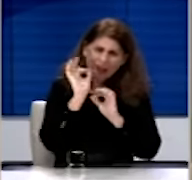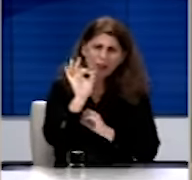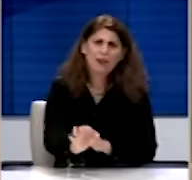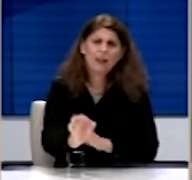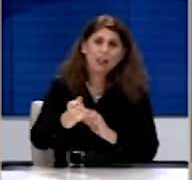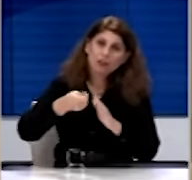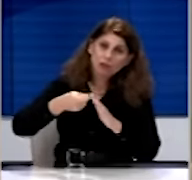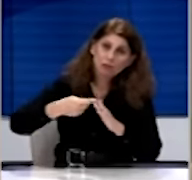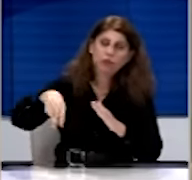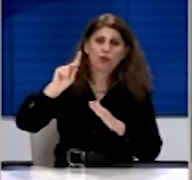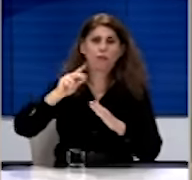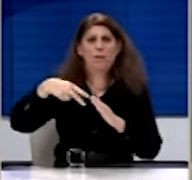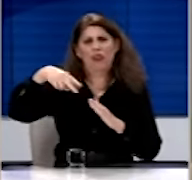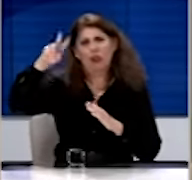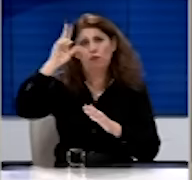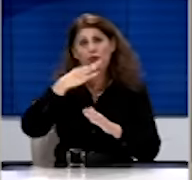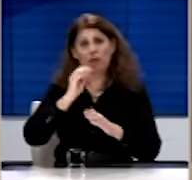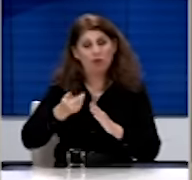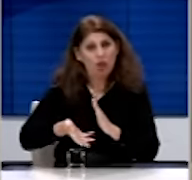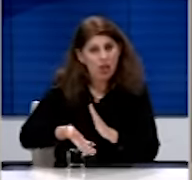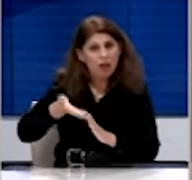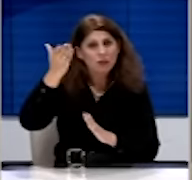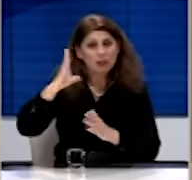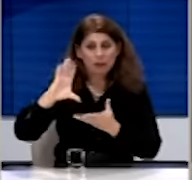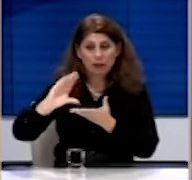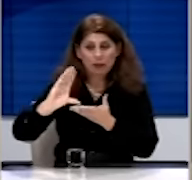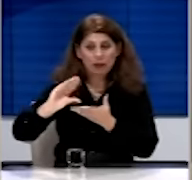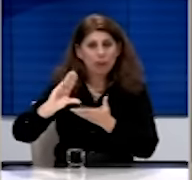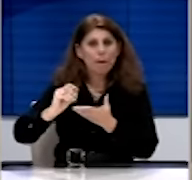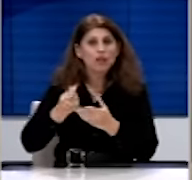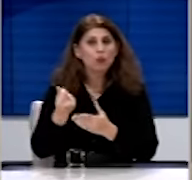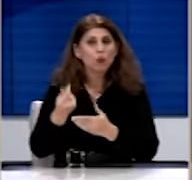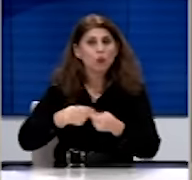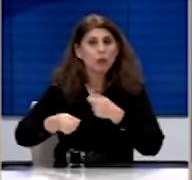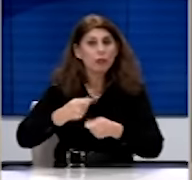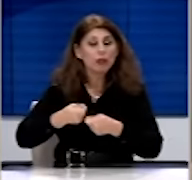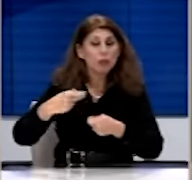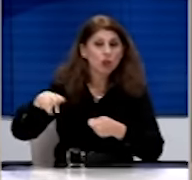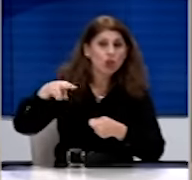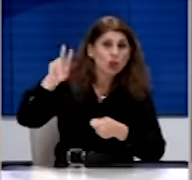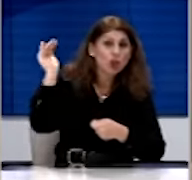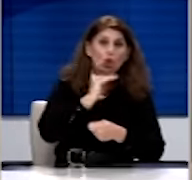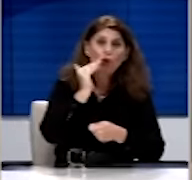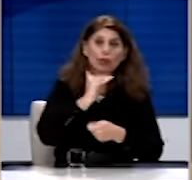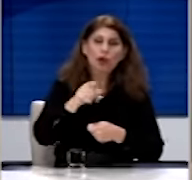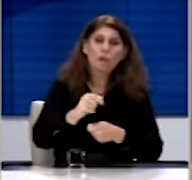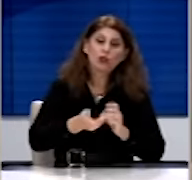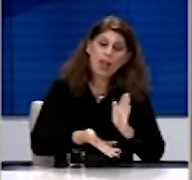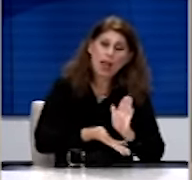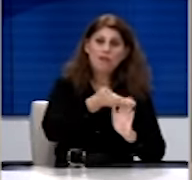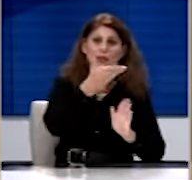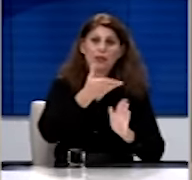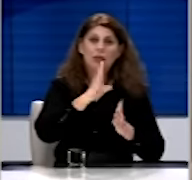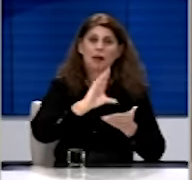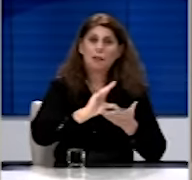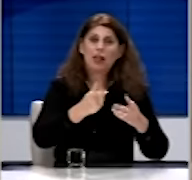του πληθωρισμού, αφού αυξάνει τη μάζα του χρήματος που κυκλοφορεί πιο γρήγορα από ότι αυξάνεται η